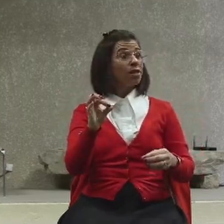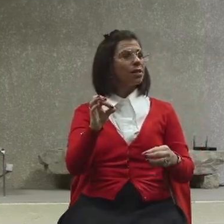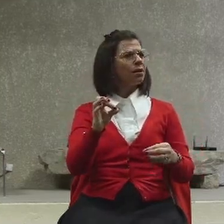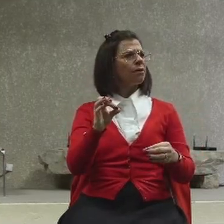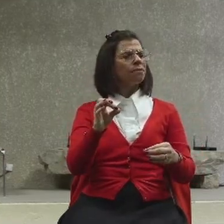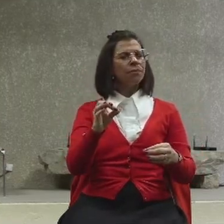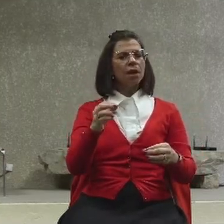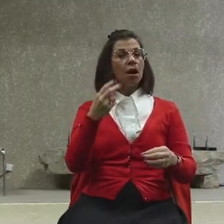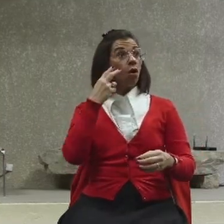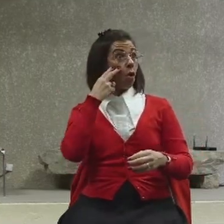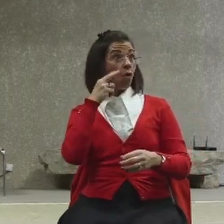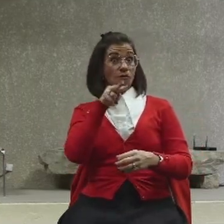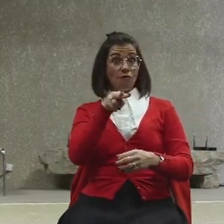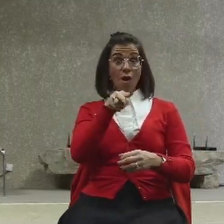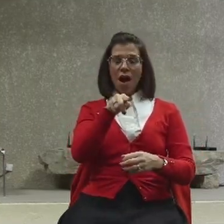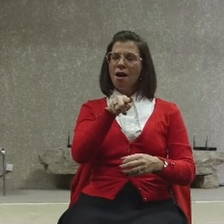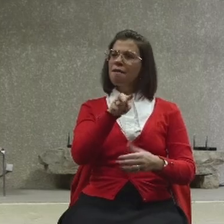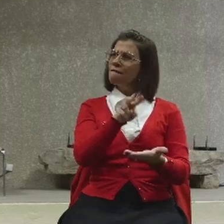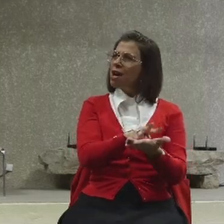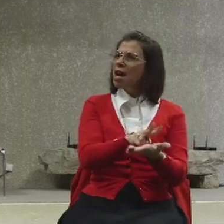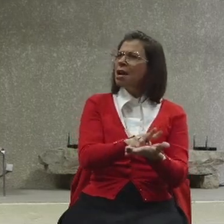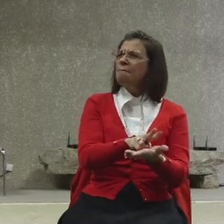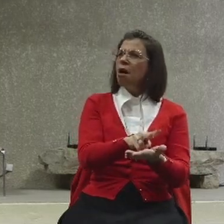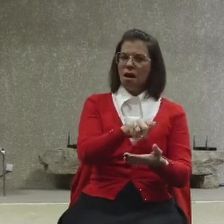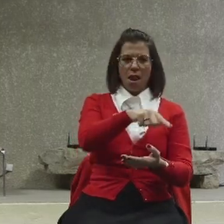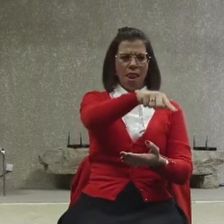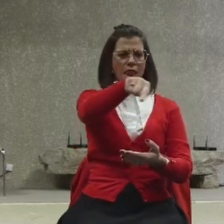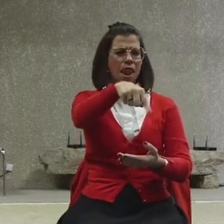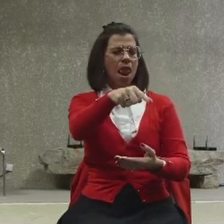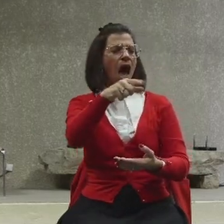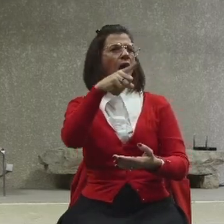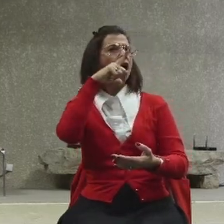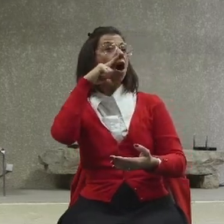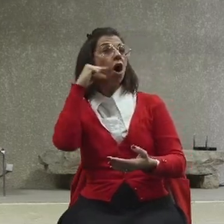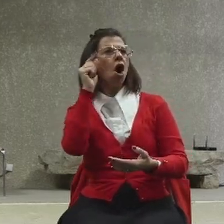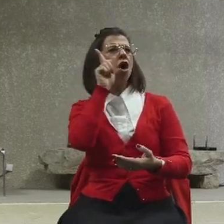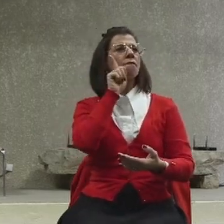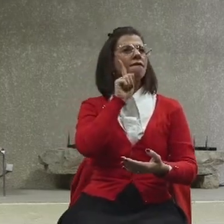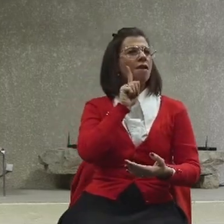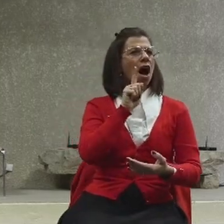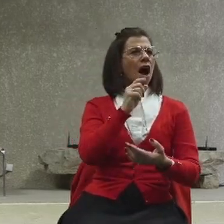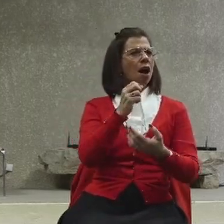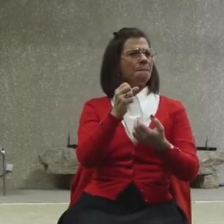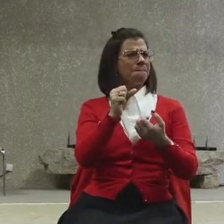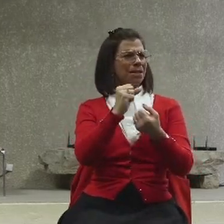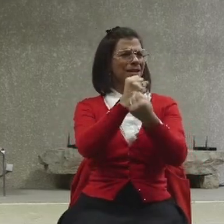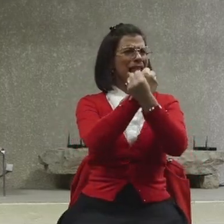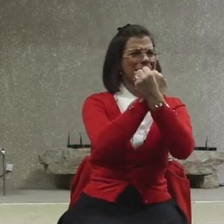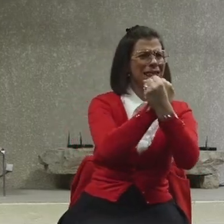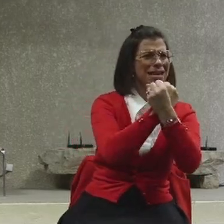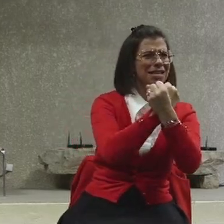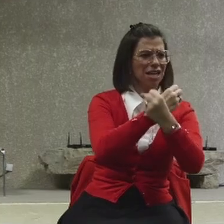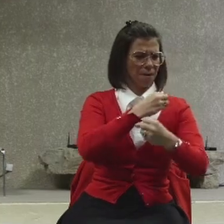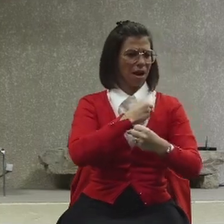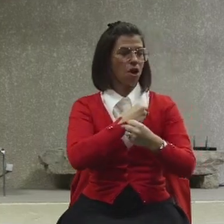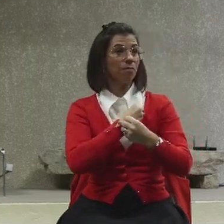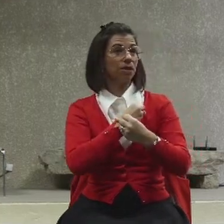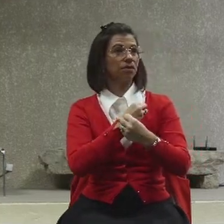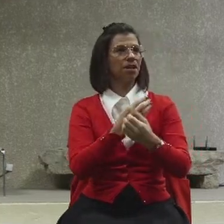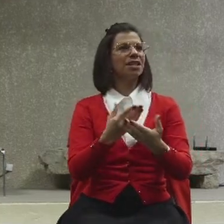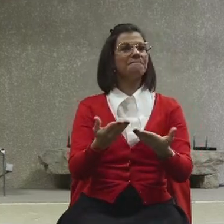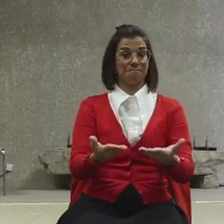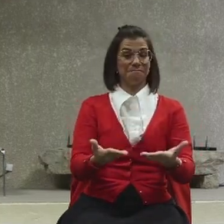le péché est venu défigurer. Bien voilà que en Jésus-Christ, par l'œuvre de Christ à la croix du